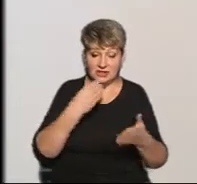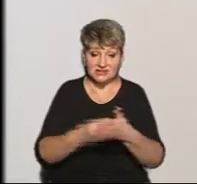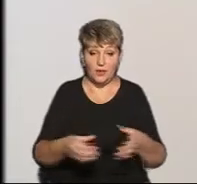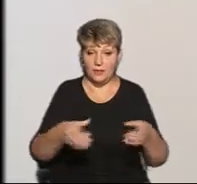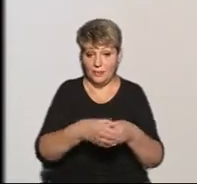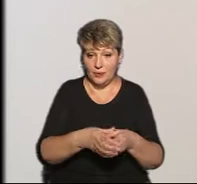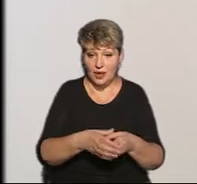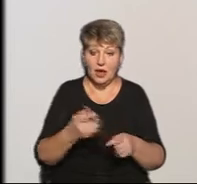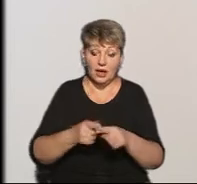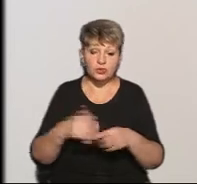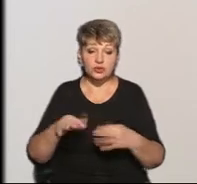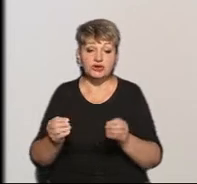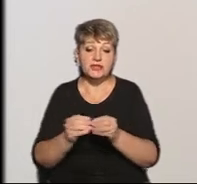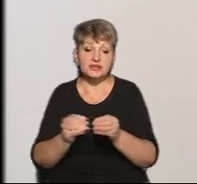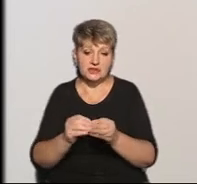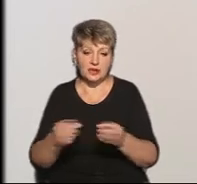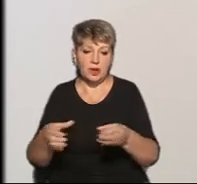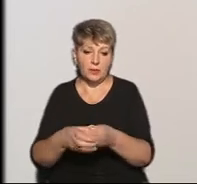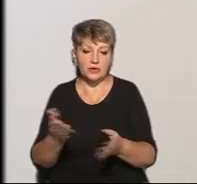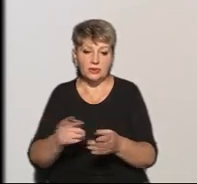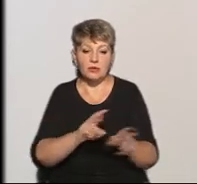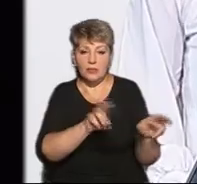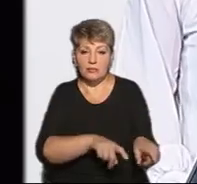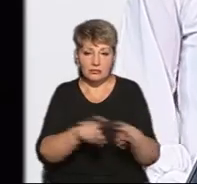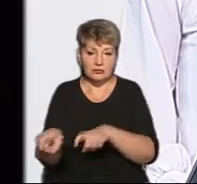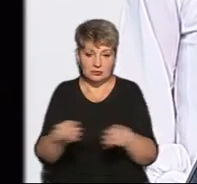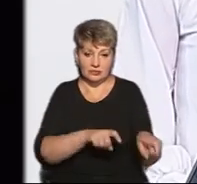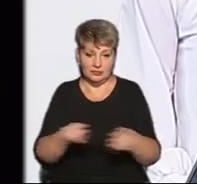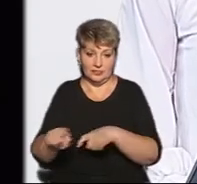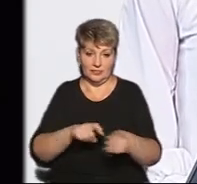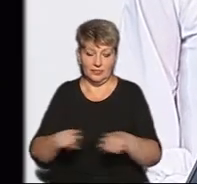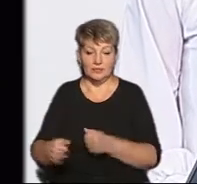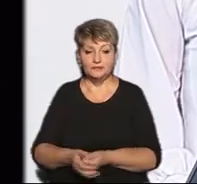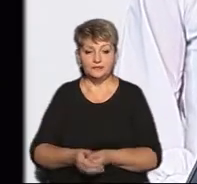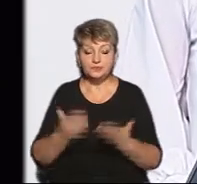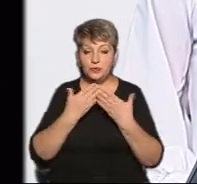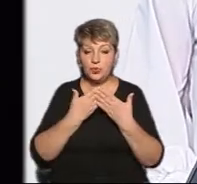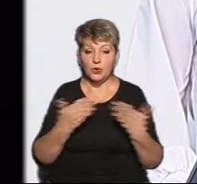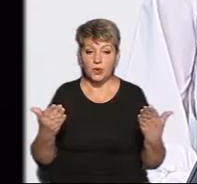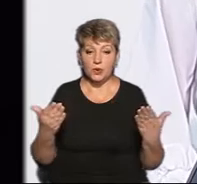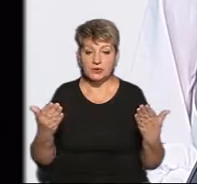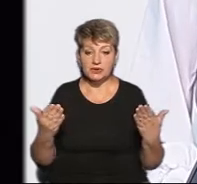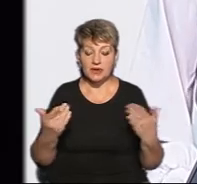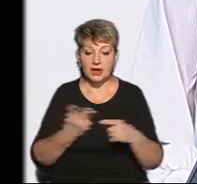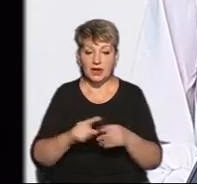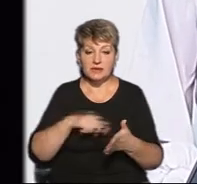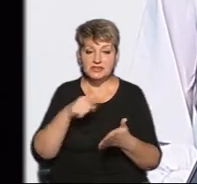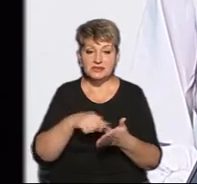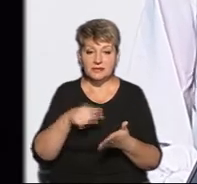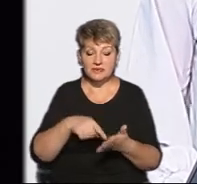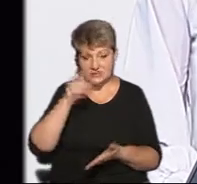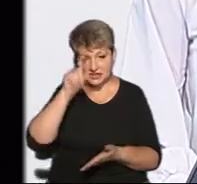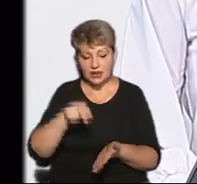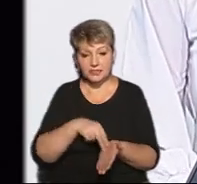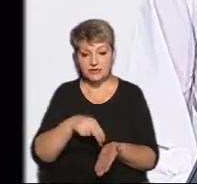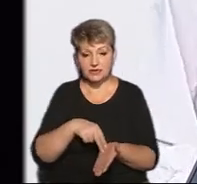якій вона вже буде, це «За майбутнє». Ось моя позиція по Любові Майбереді. Дякую. Остання рубрика – це «Бліц на знання